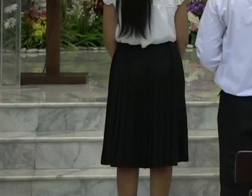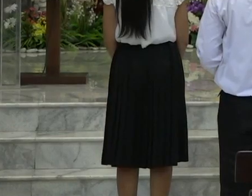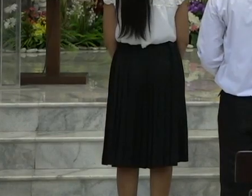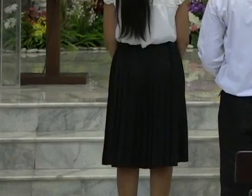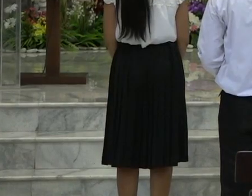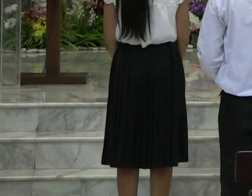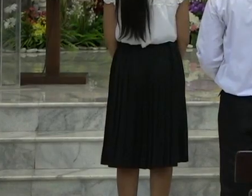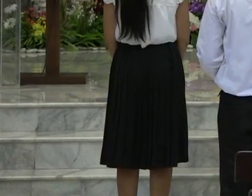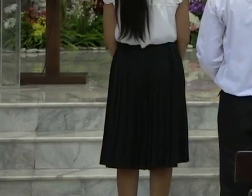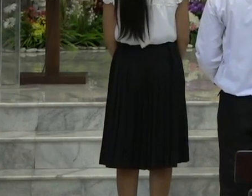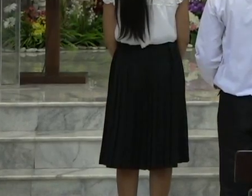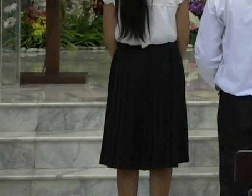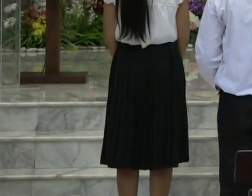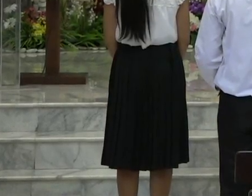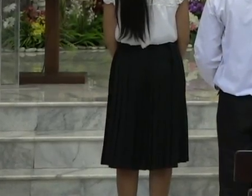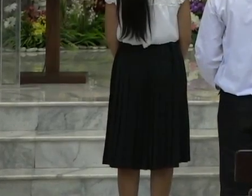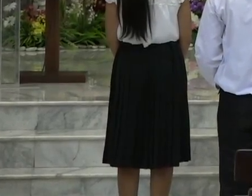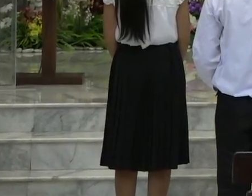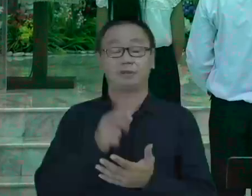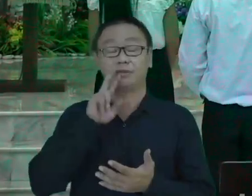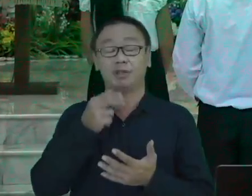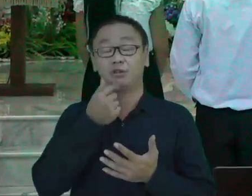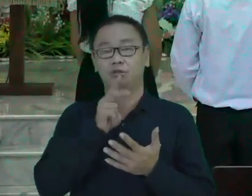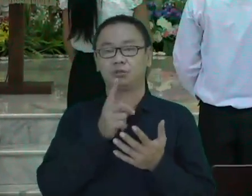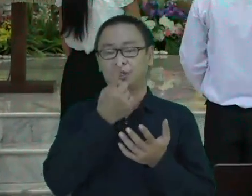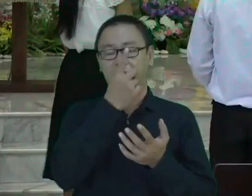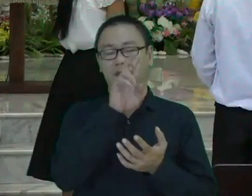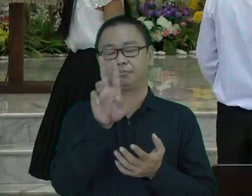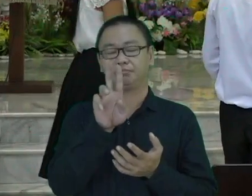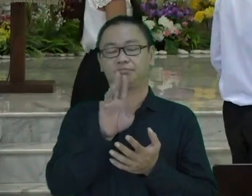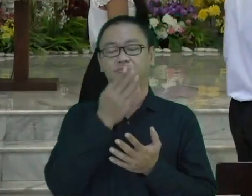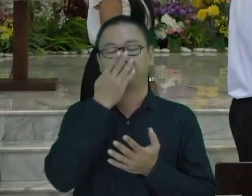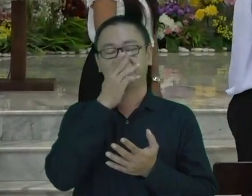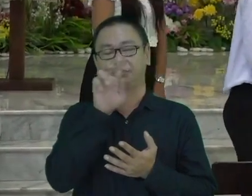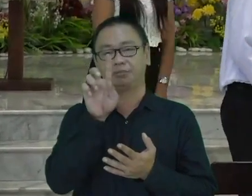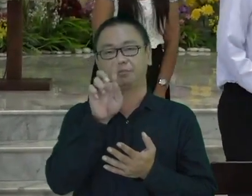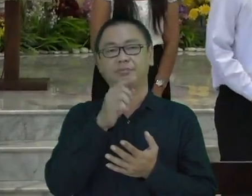Ya, ini saya persilahkan saudara untuk menghadap jemaat Tuhan.